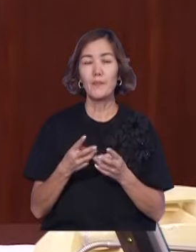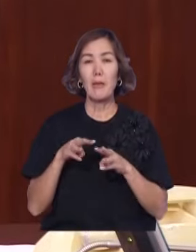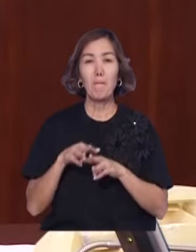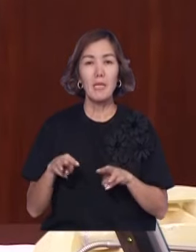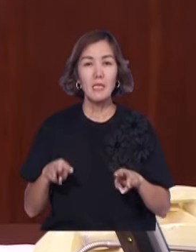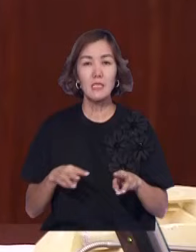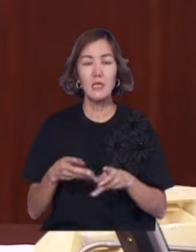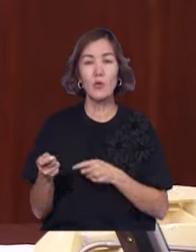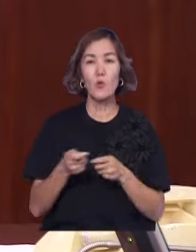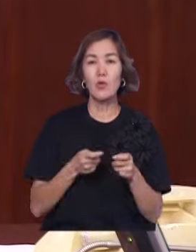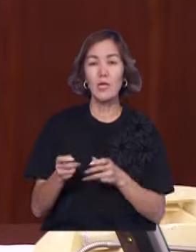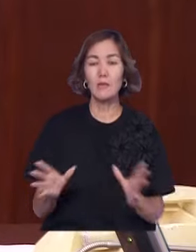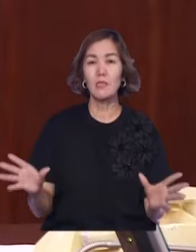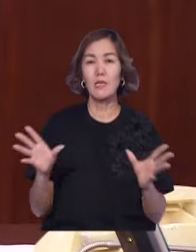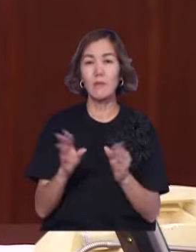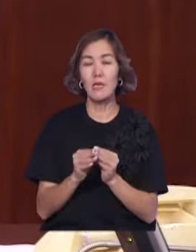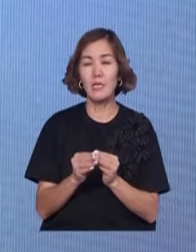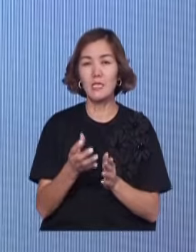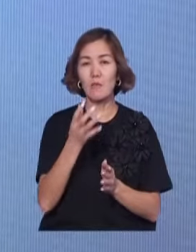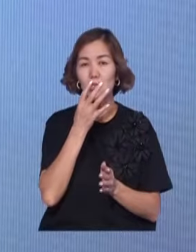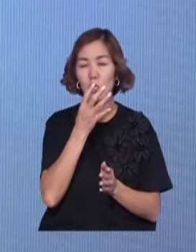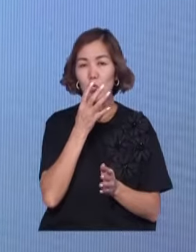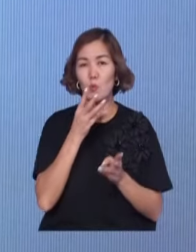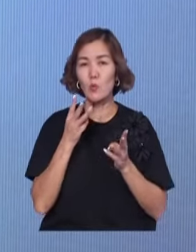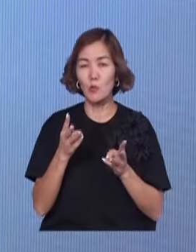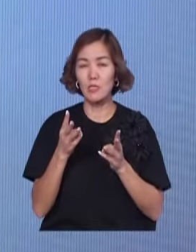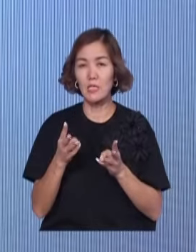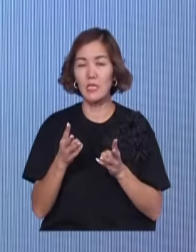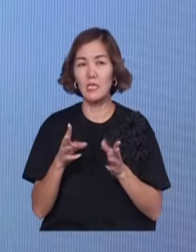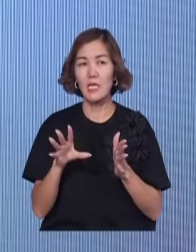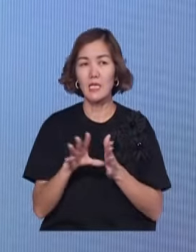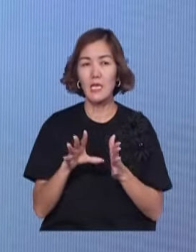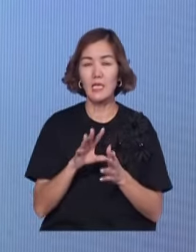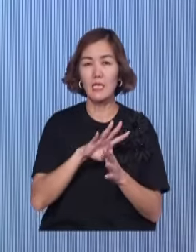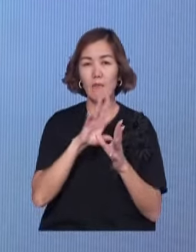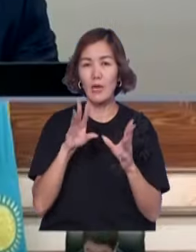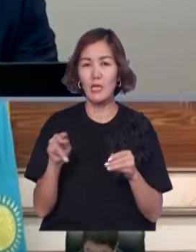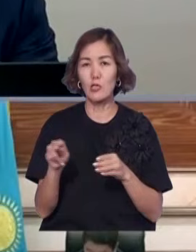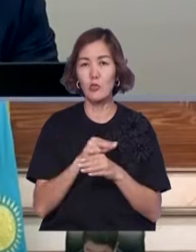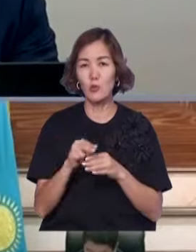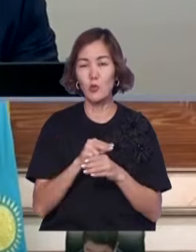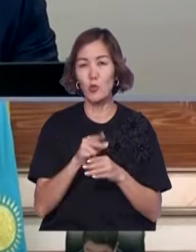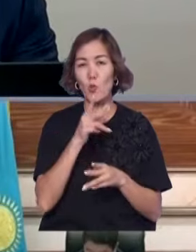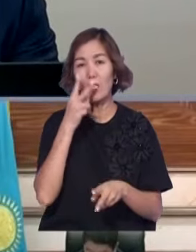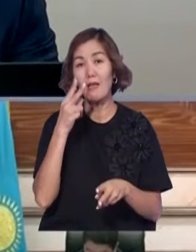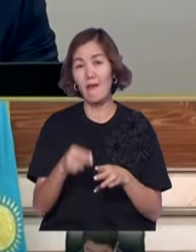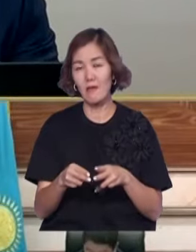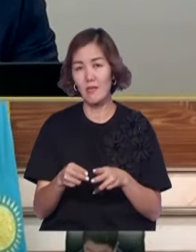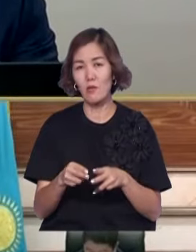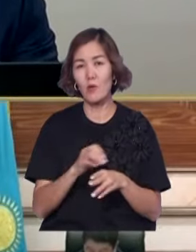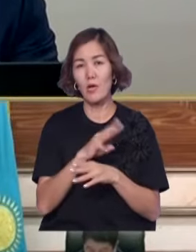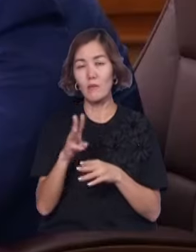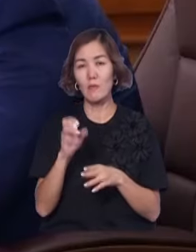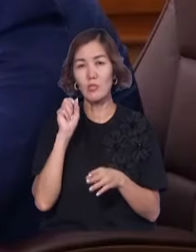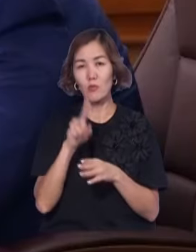министрлікпен өңір әкімдіктері бірлесіп, жылу көздері мен жылу желілерінде жөндеу жұмыстарының уақытылы аяқталуын